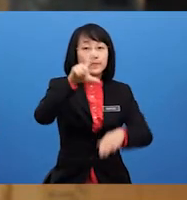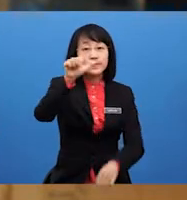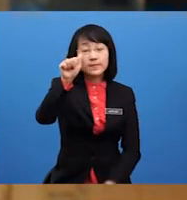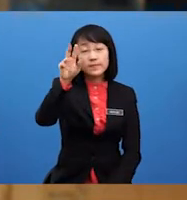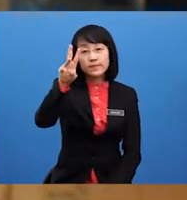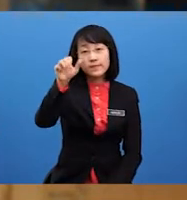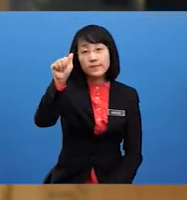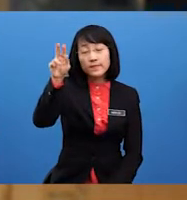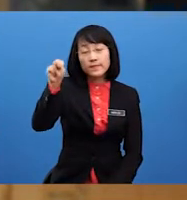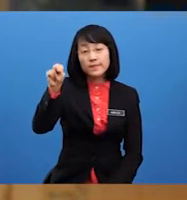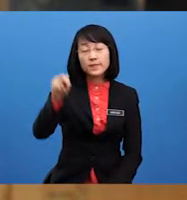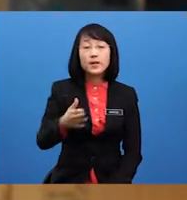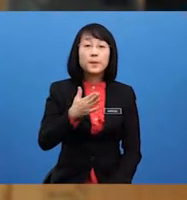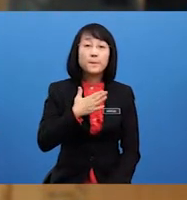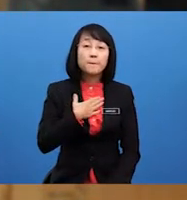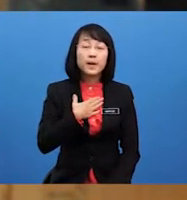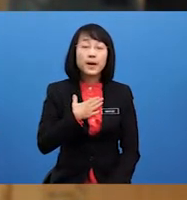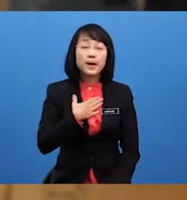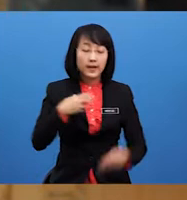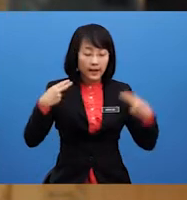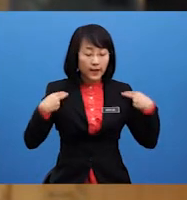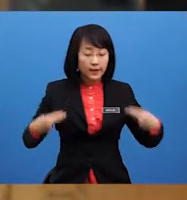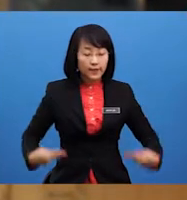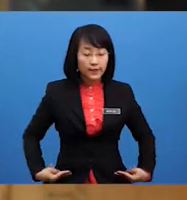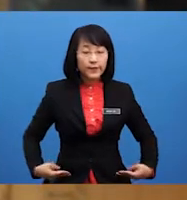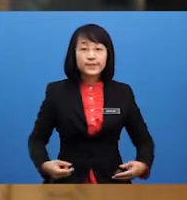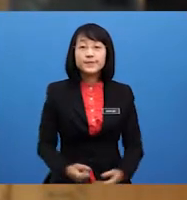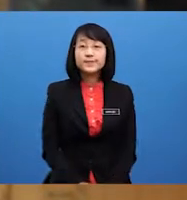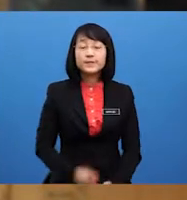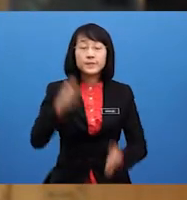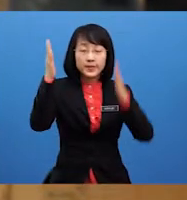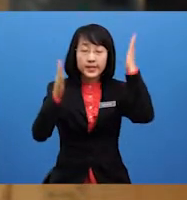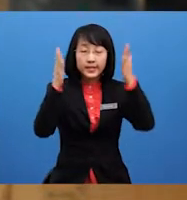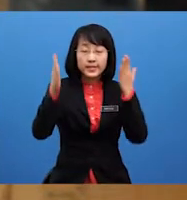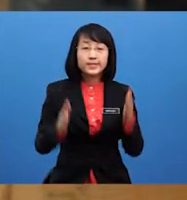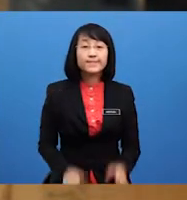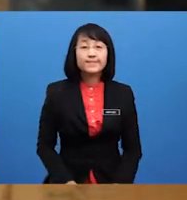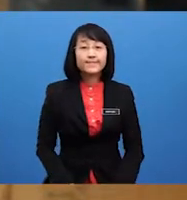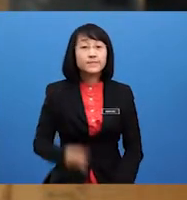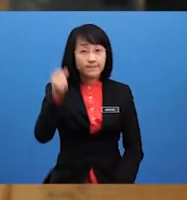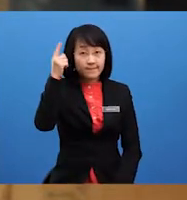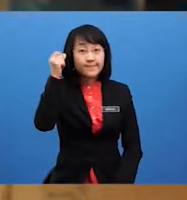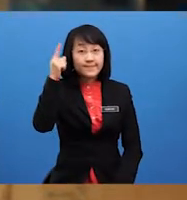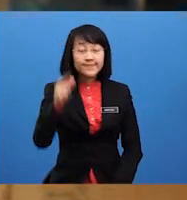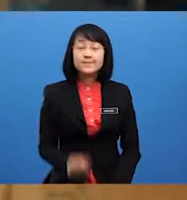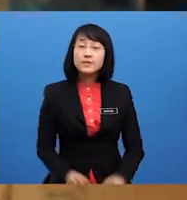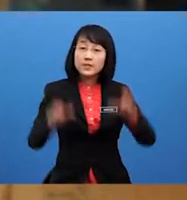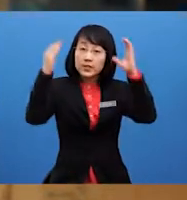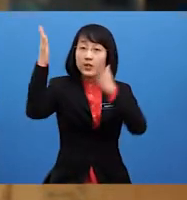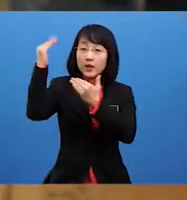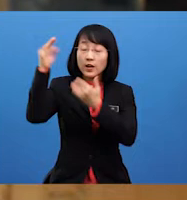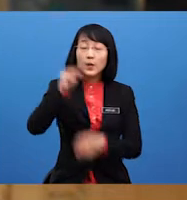website My Health Malaysia. Jelas tak, murid-murid? Cikgu harap murid-murid